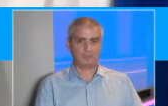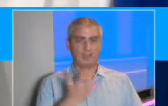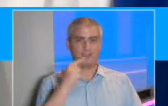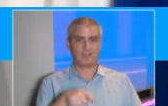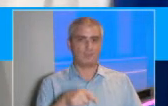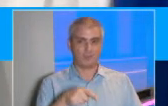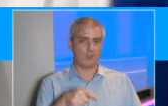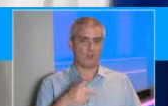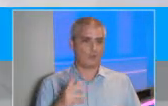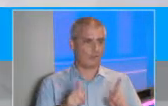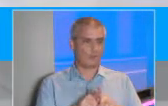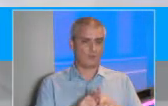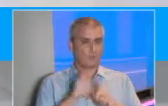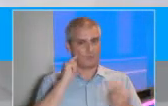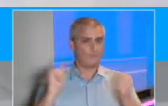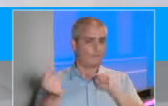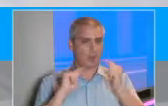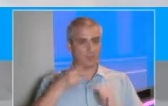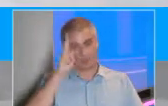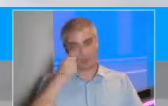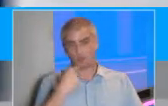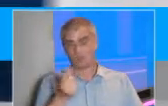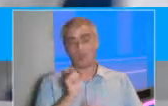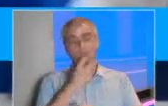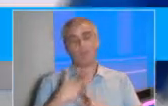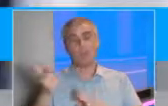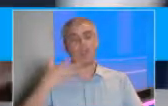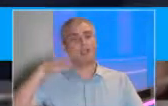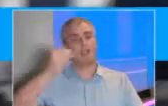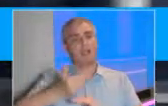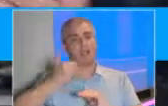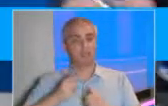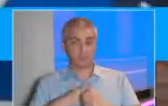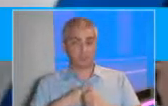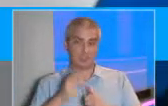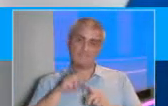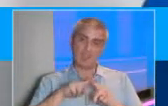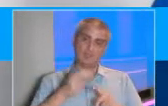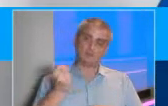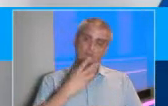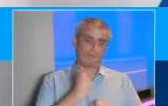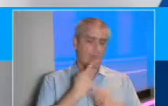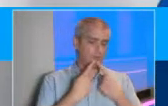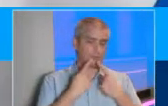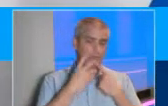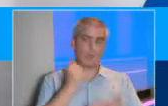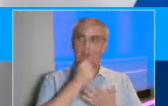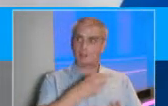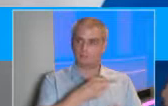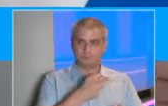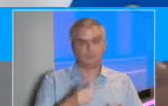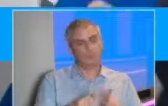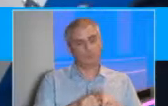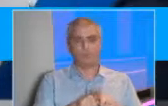איזושהי מחלוקת, הליכוד טוען שהוא יתמוך רק בקריאה טרומית, ואז יהיו שבועיים לנהל מסע ומתן על התקציב.